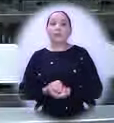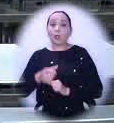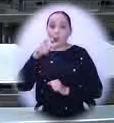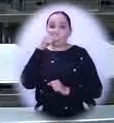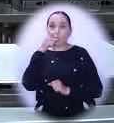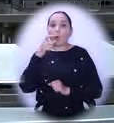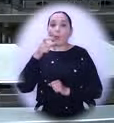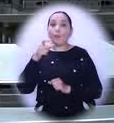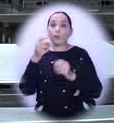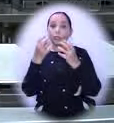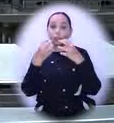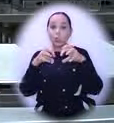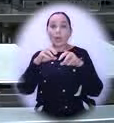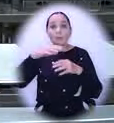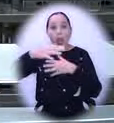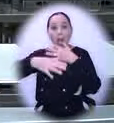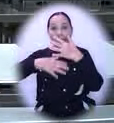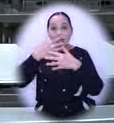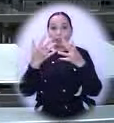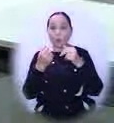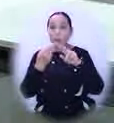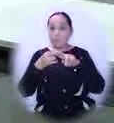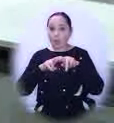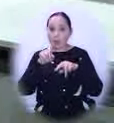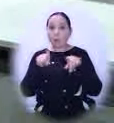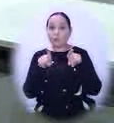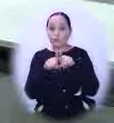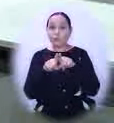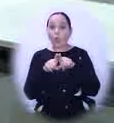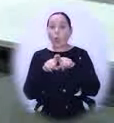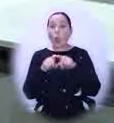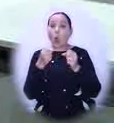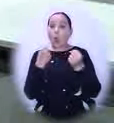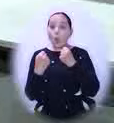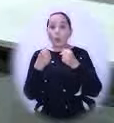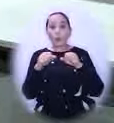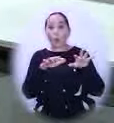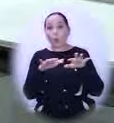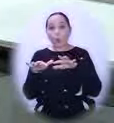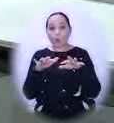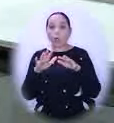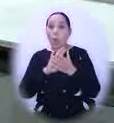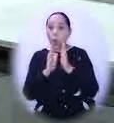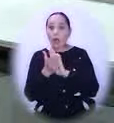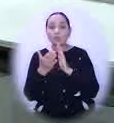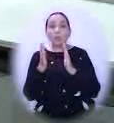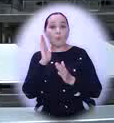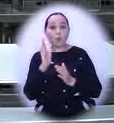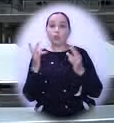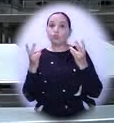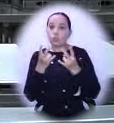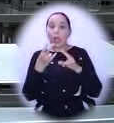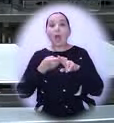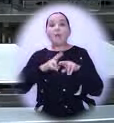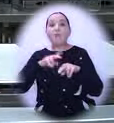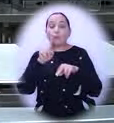Tuxumni solib aralashtirib oldik. Massamiz mana bunday quyuq bo'tqa holatida bo'lishi kerak va